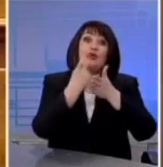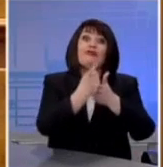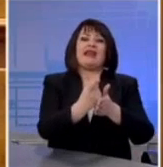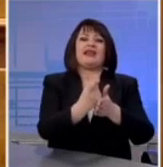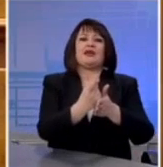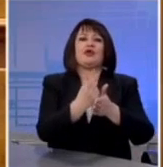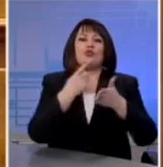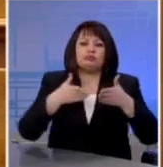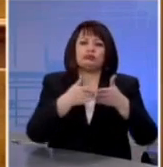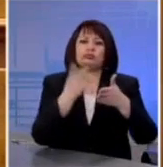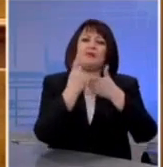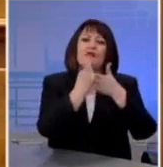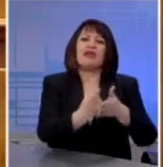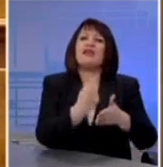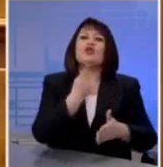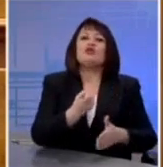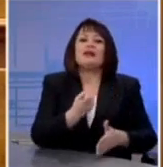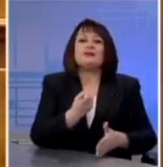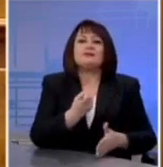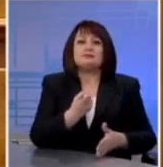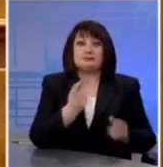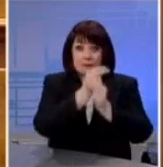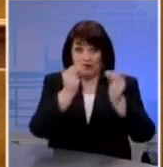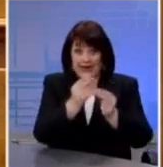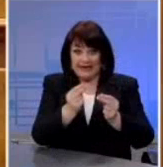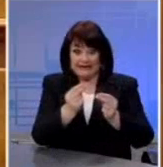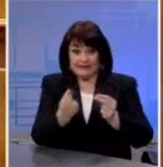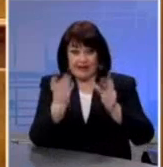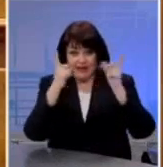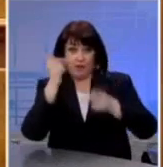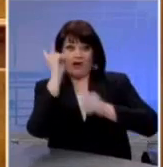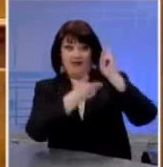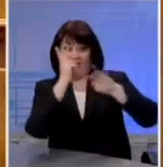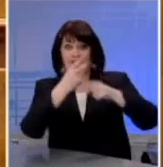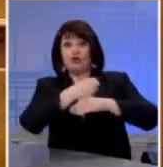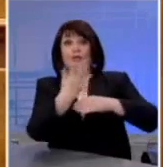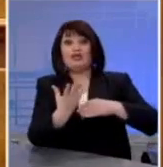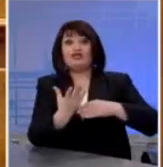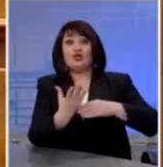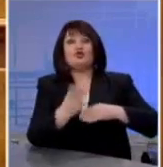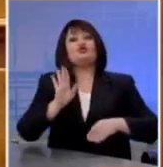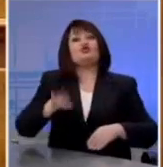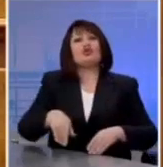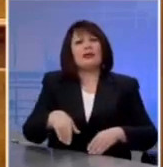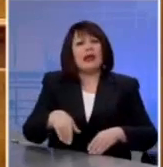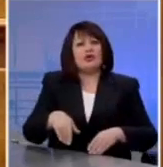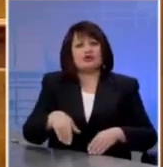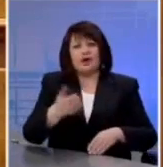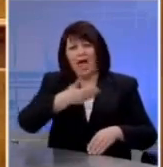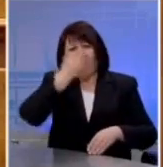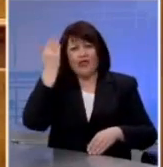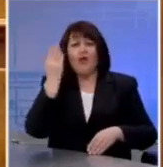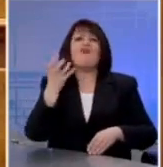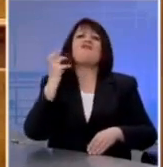Το αποτέλεσμα ποιο είναι? Το αποτέλεσμα η Νέα Δημοκρατία που κατήγγειλε το Πασό και τα υποβρύχια πήγε στο τέλος και έδωσε άφεση αμαρτιών στον κύριο